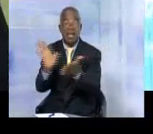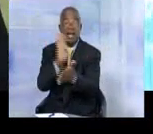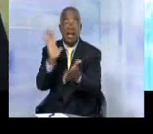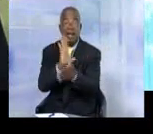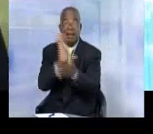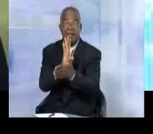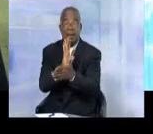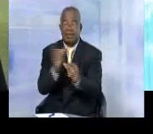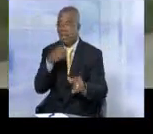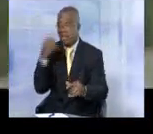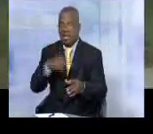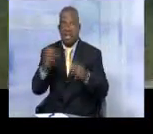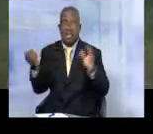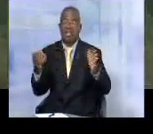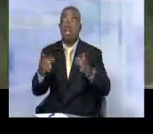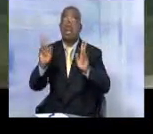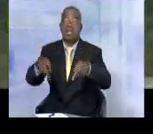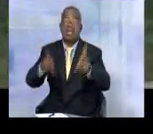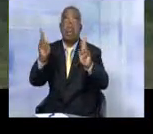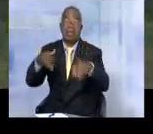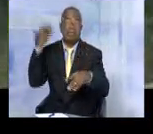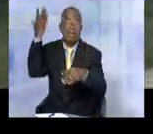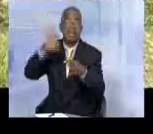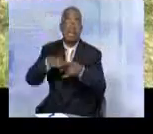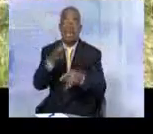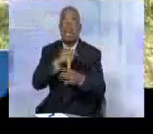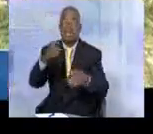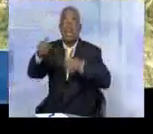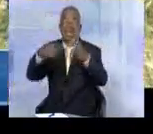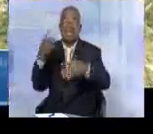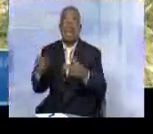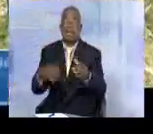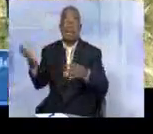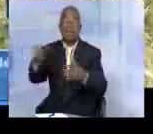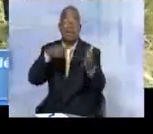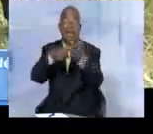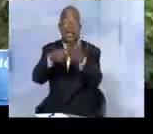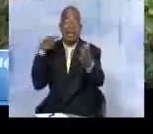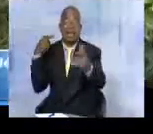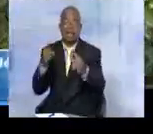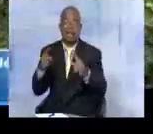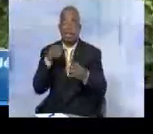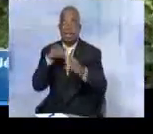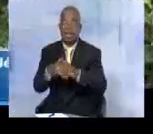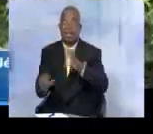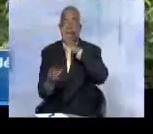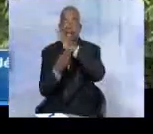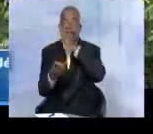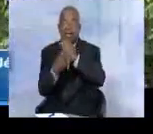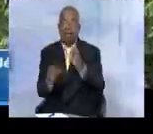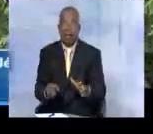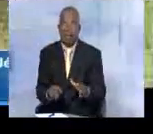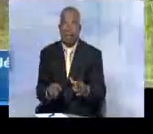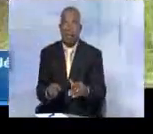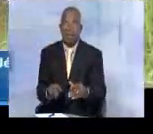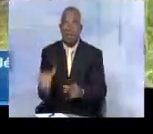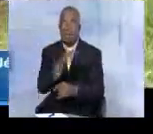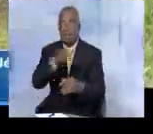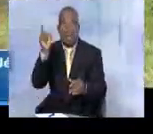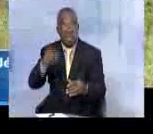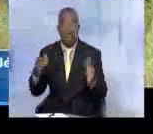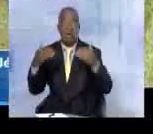permettre d'avoir accès au crédit. En milieu rural comme en milieu urbain, une chose est d'avoir des textes, une autre est de les mettre en